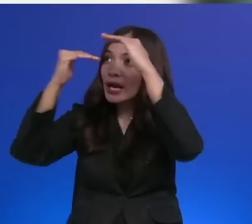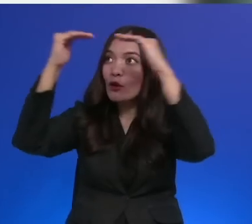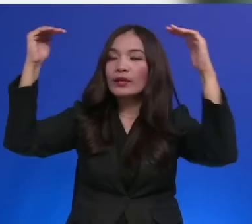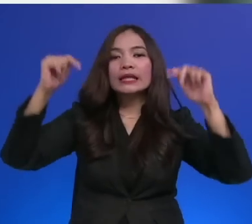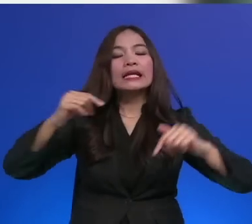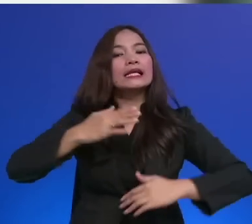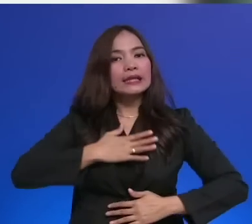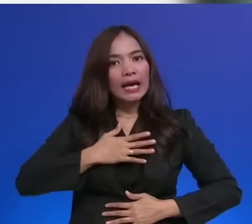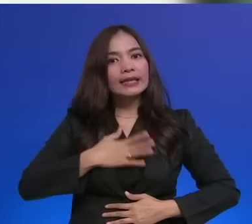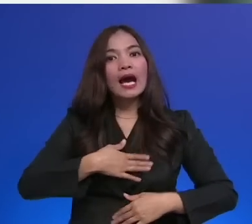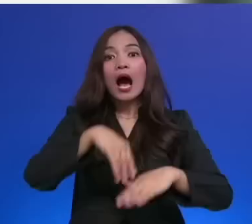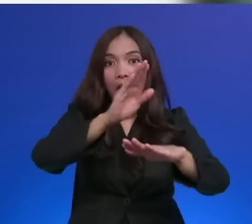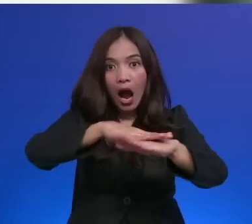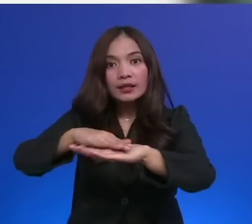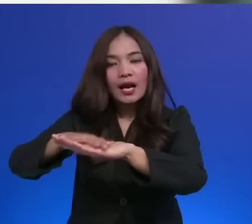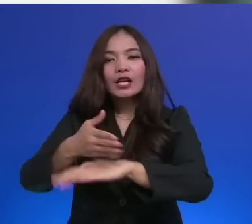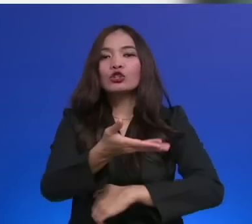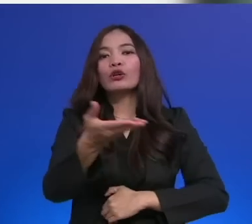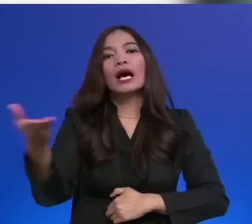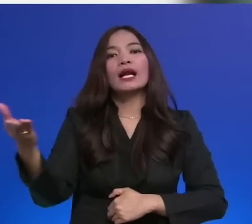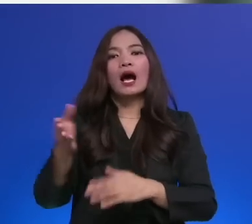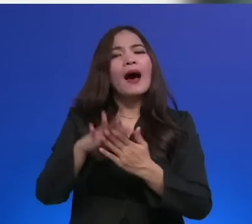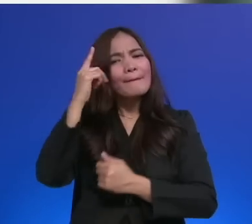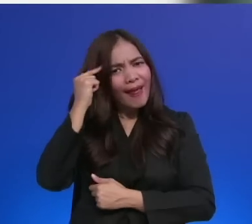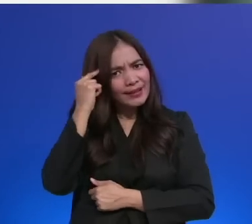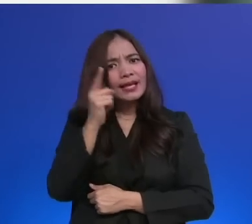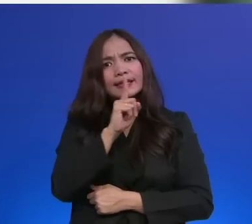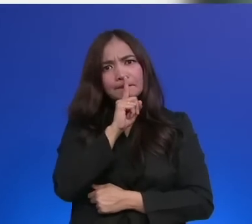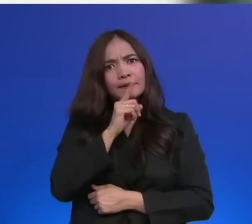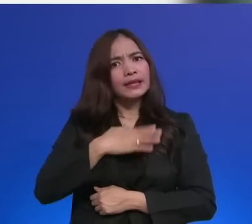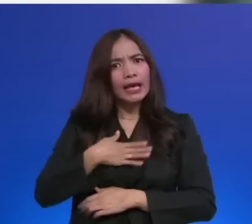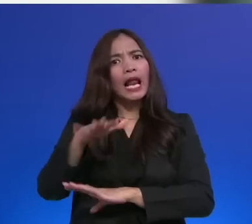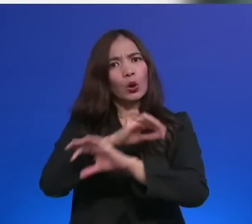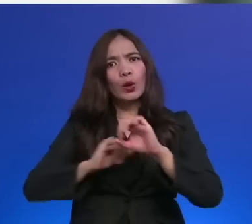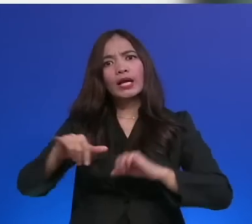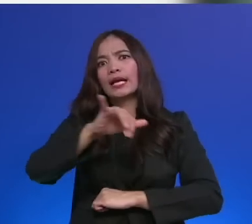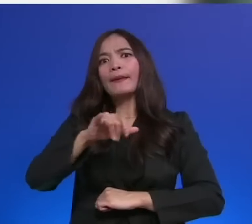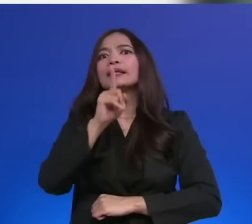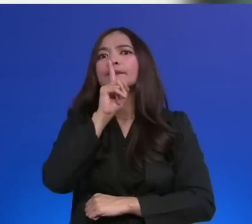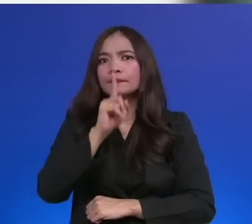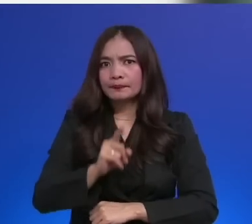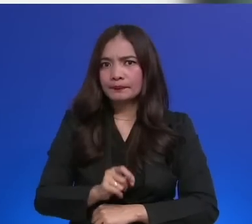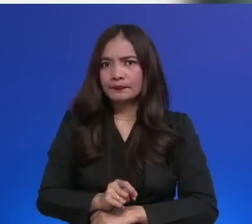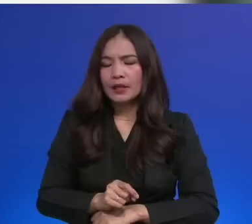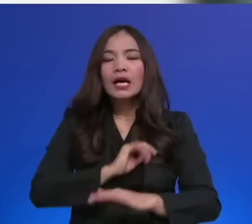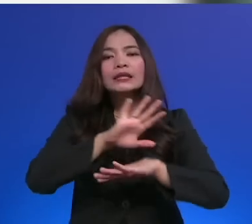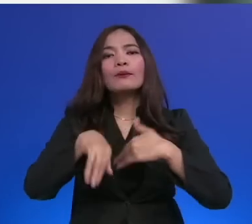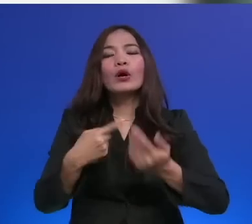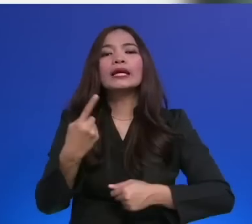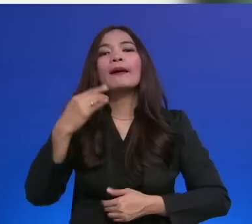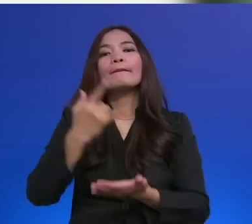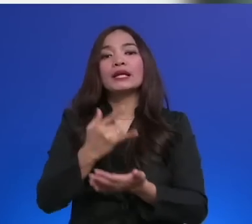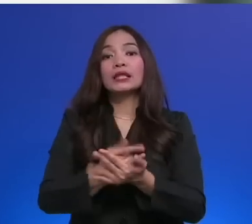saya mengajak saudara untuk belajar diam, dan itu juga yang saya lakukan. Ya, jadi semua kita pasti